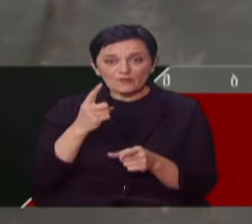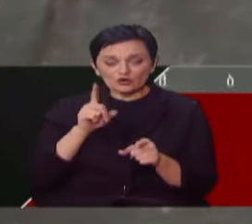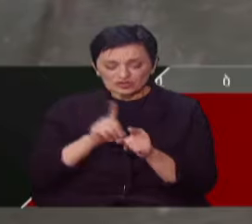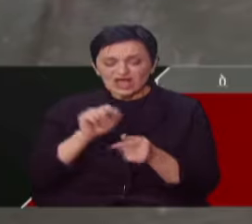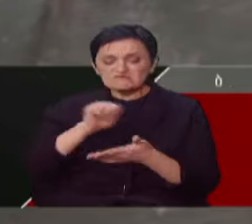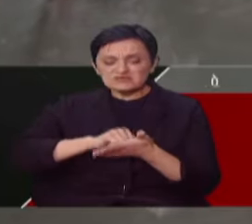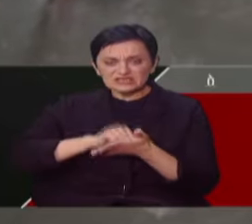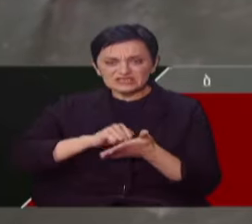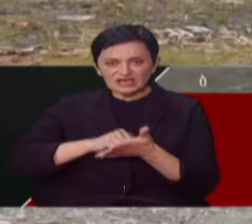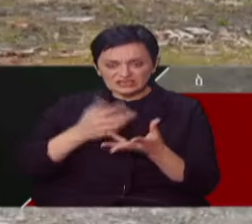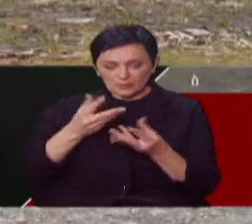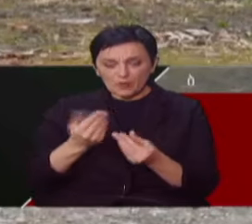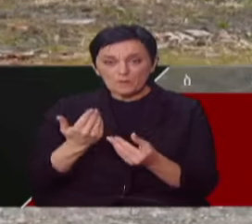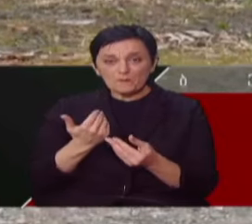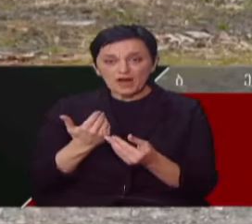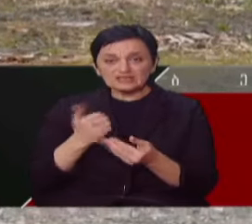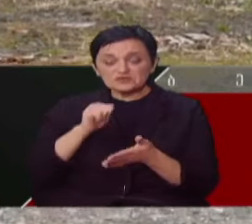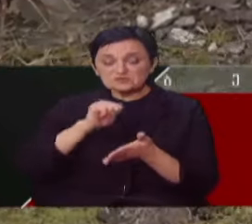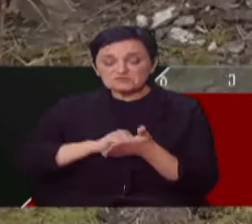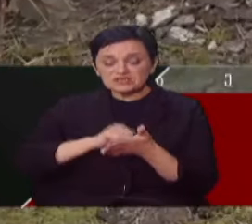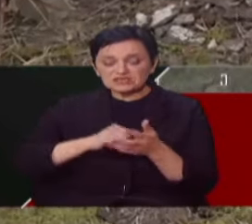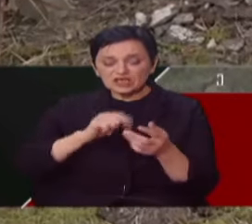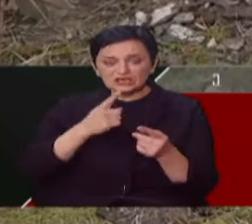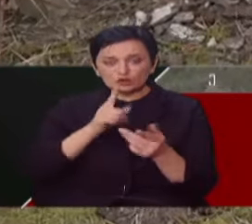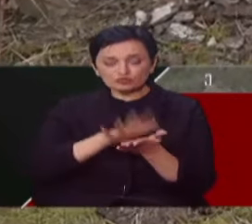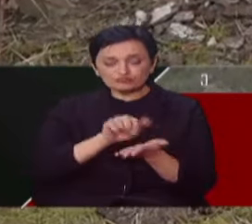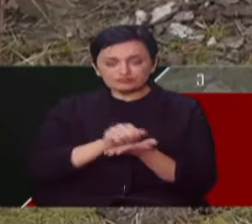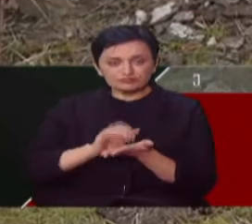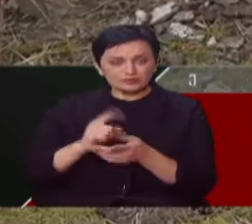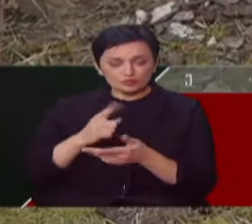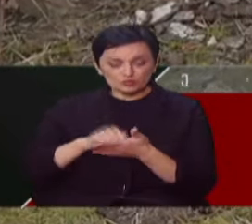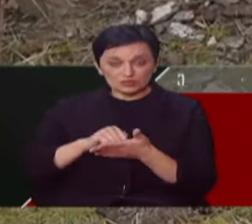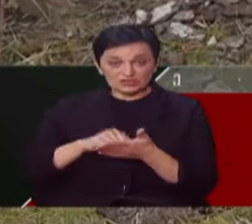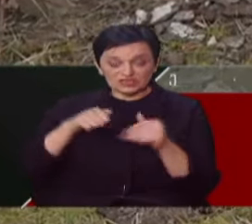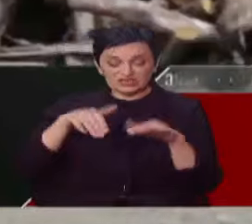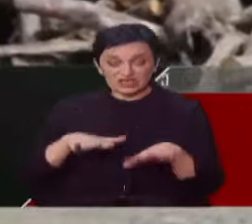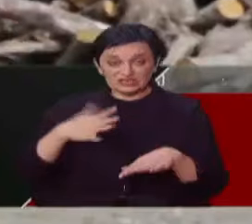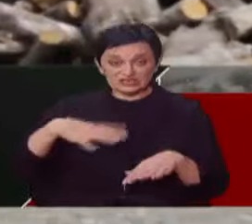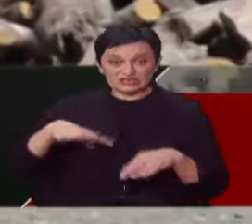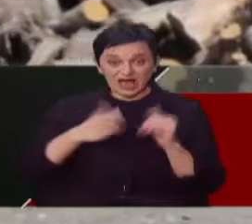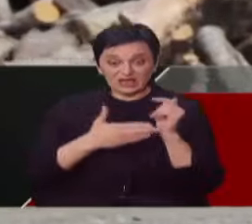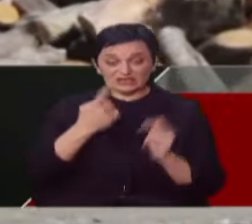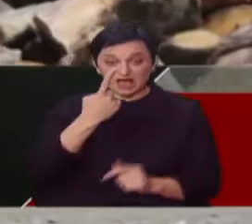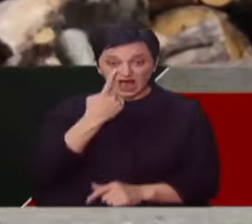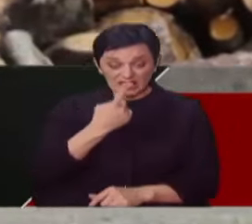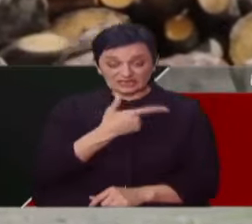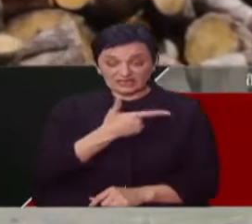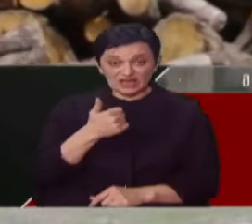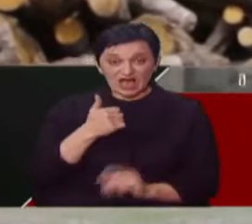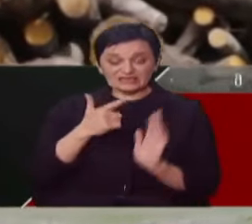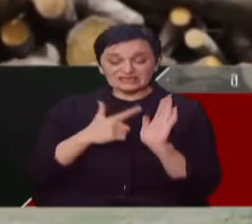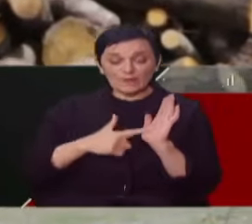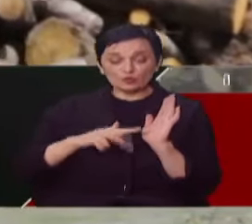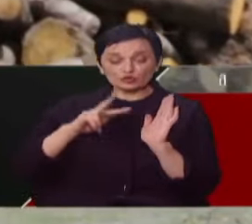ლპობის მიზეზი, ასევე მათი წარმოშობის მიზეზები და დადგინდა, რომ საქართველოში ტყეებში საშუალოდ ჰექტარზე 73